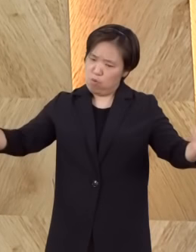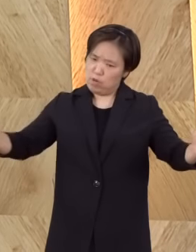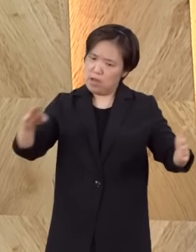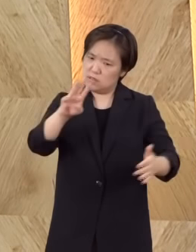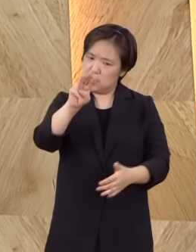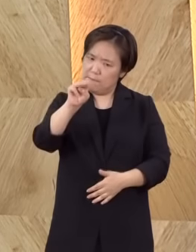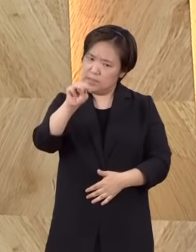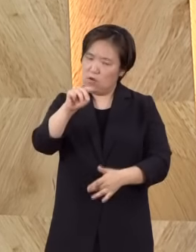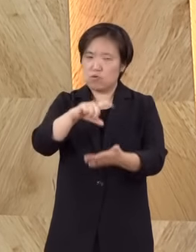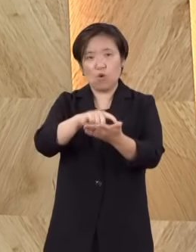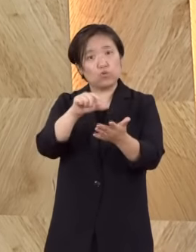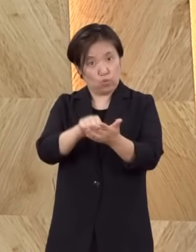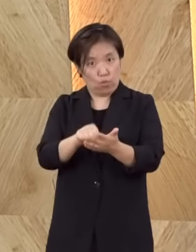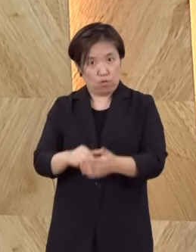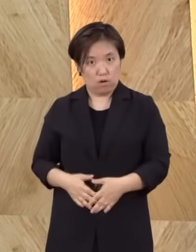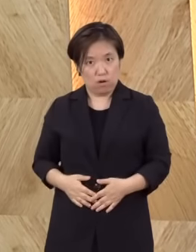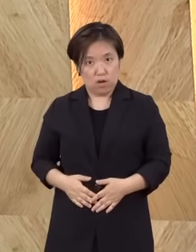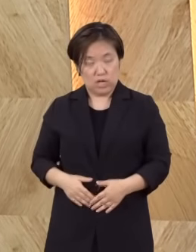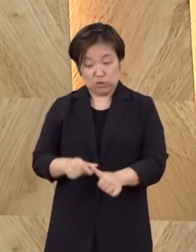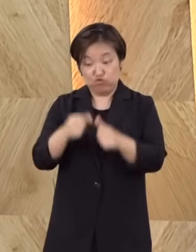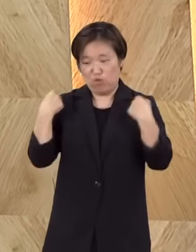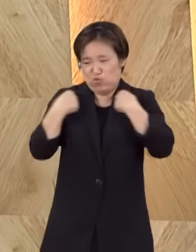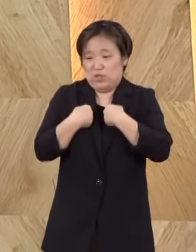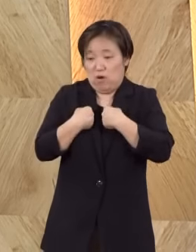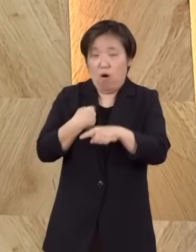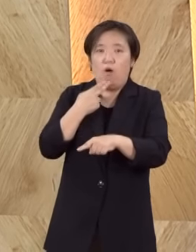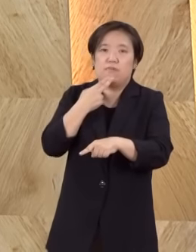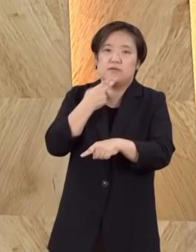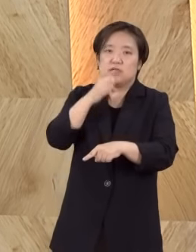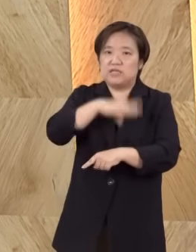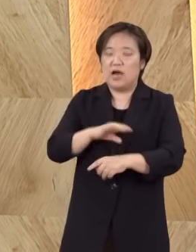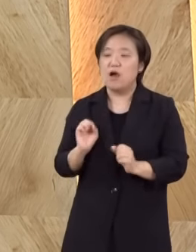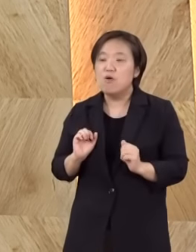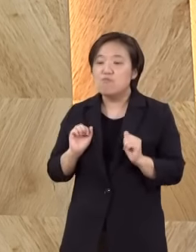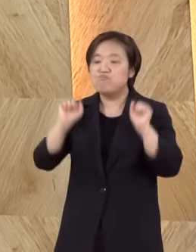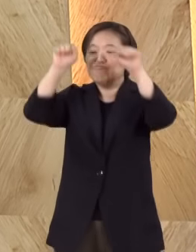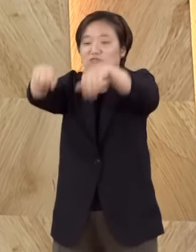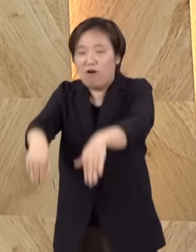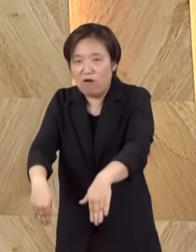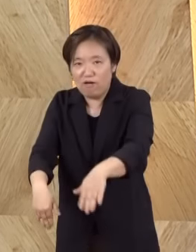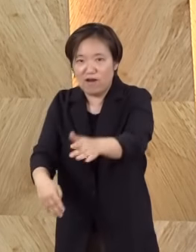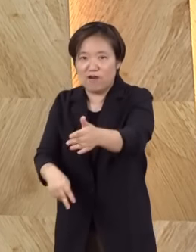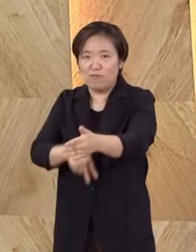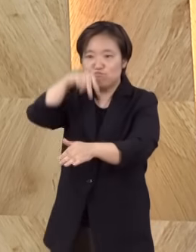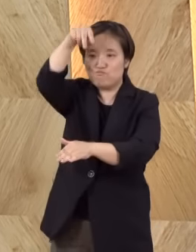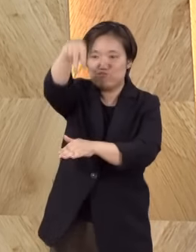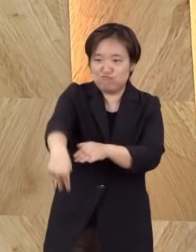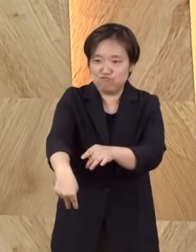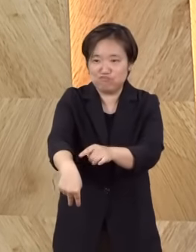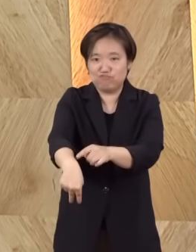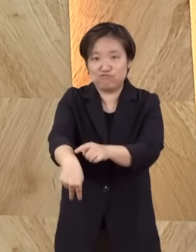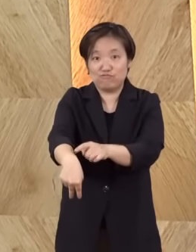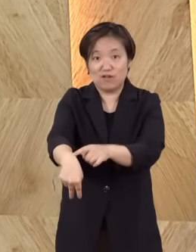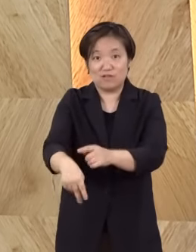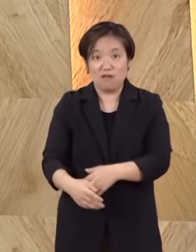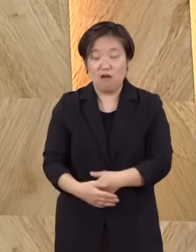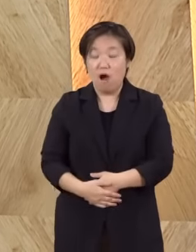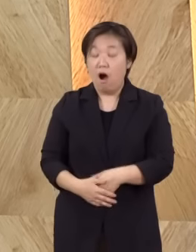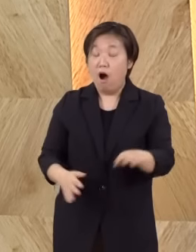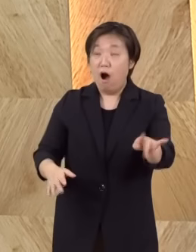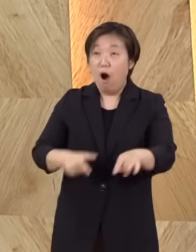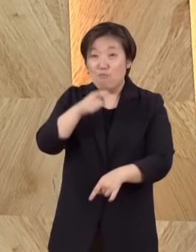물에 풍덩 뛰어들었는데 물살이 너무 강해서 허우적거리다 하류로